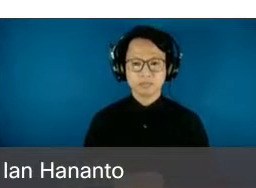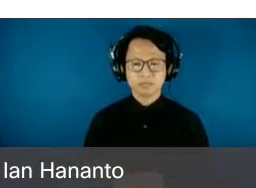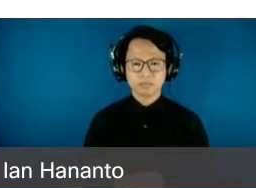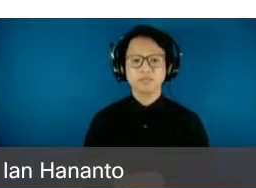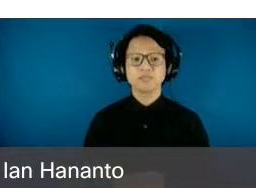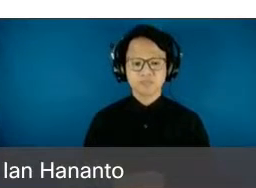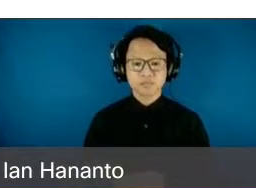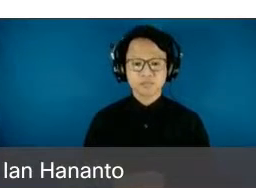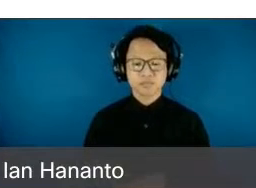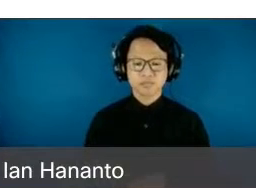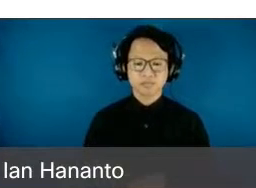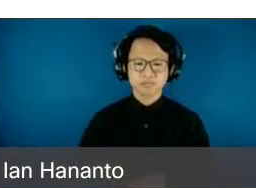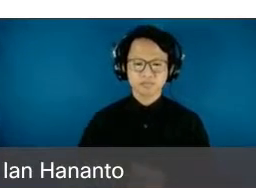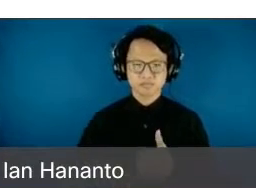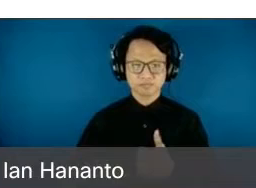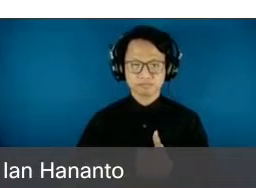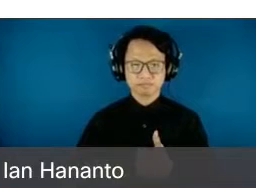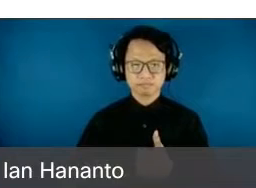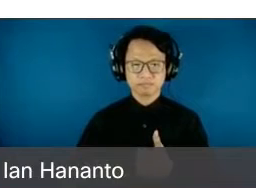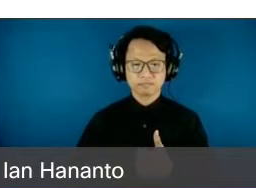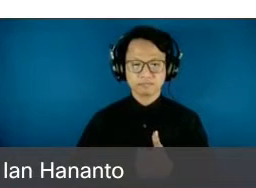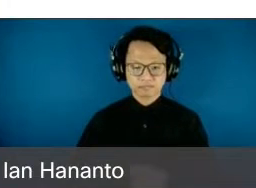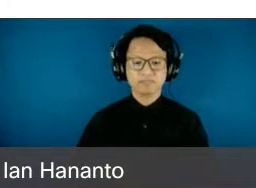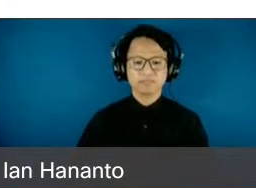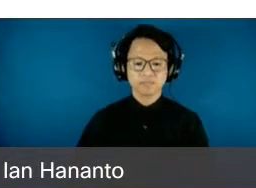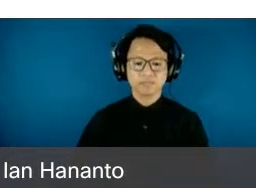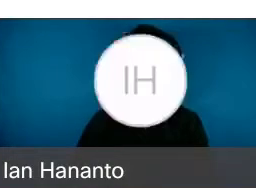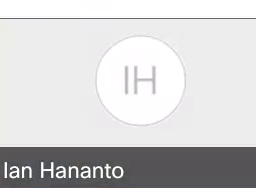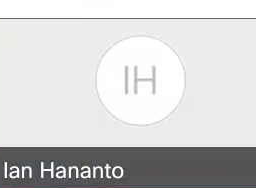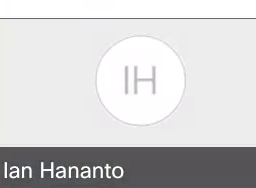yeah. So Ibu is explaining the picture that you're looking at